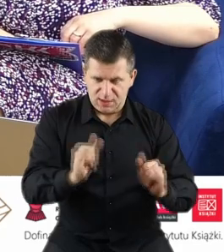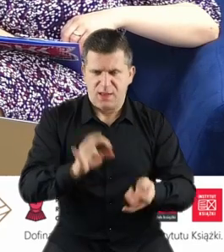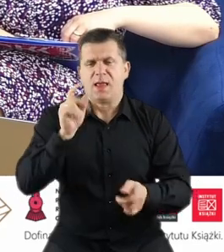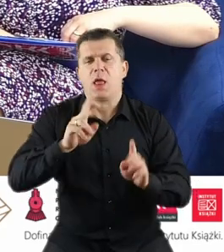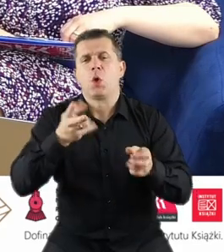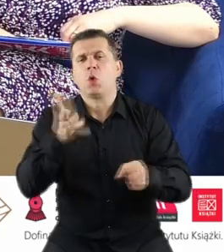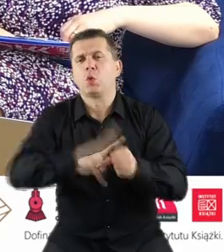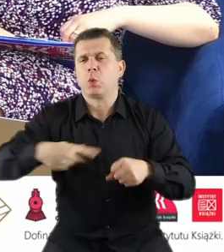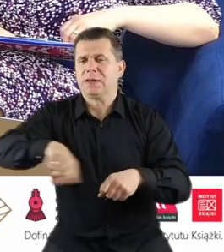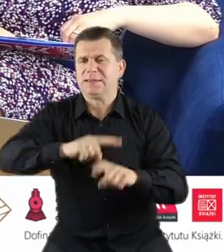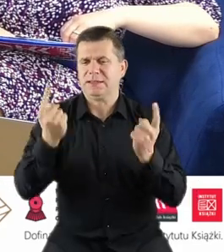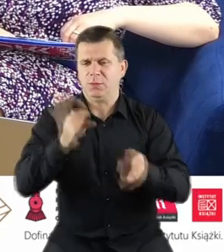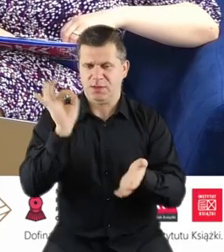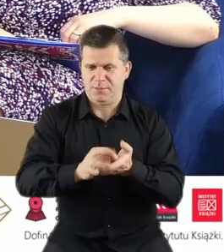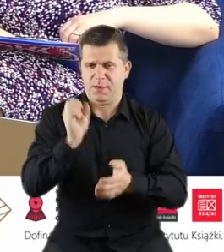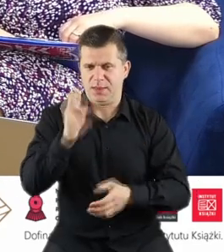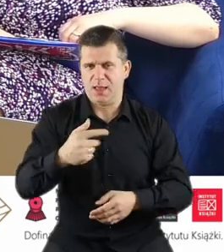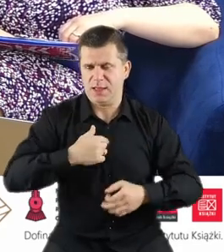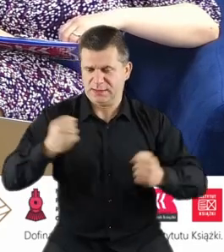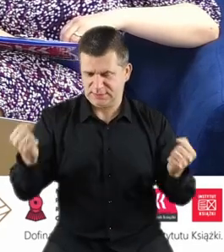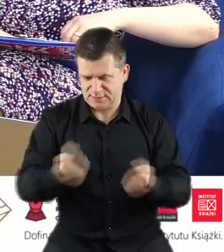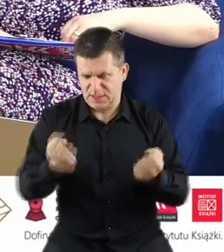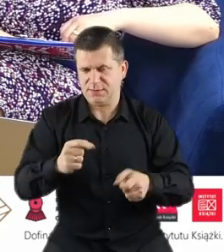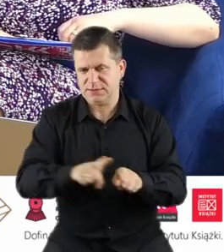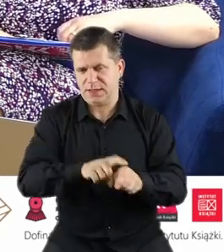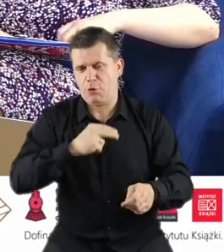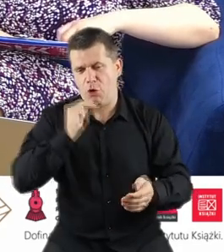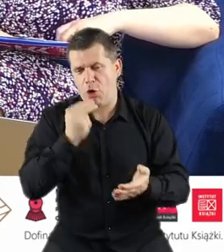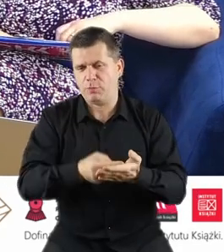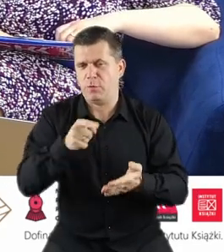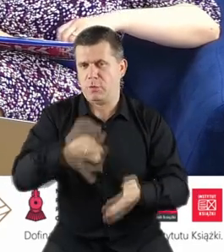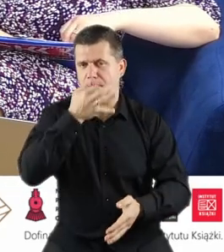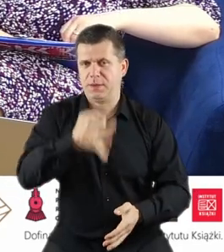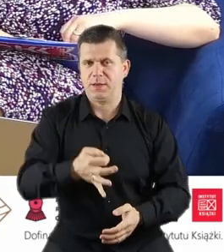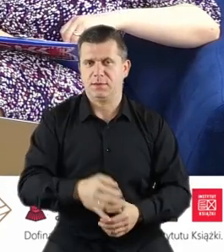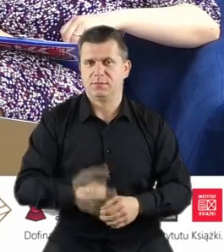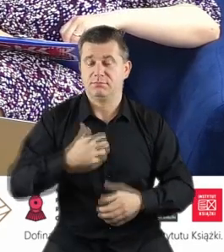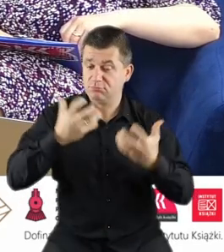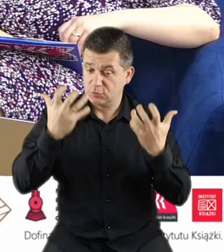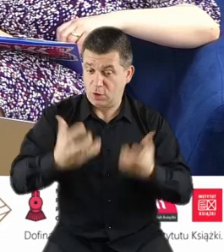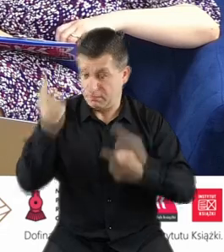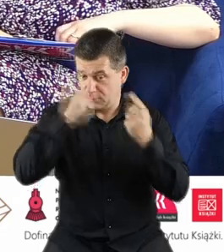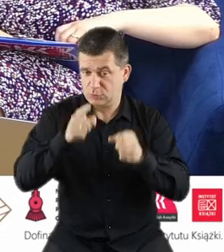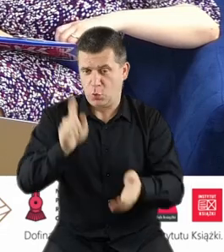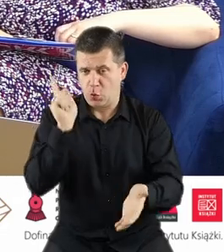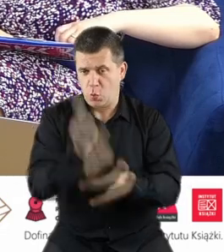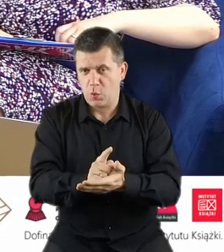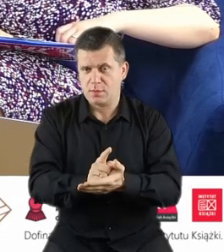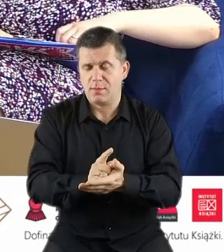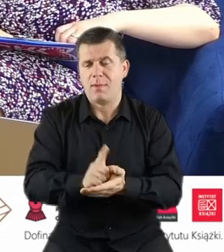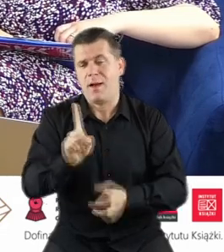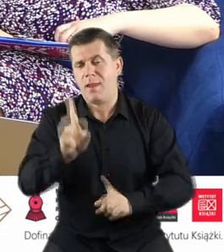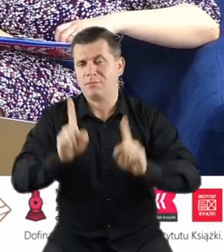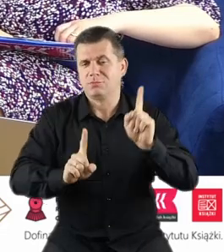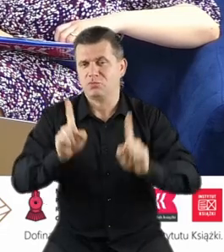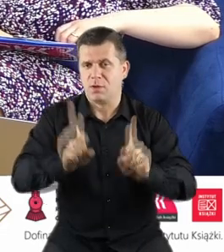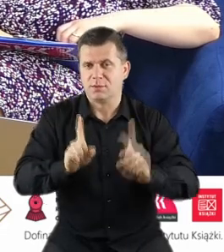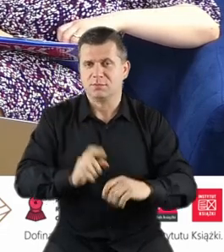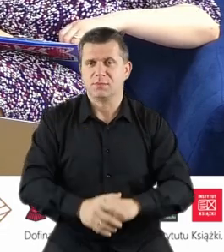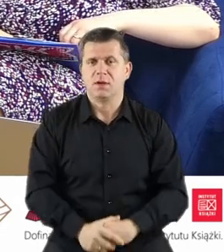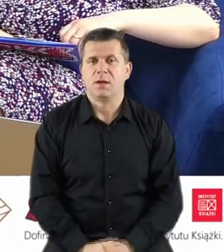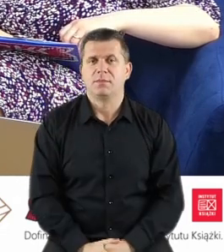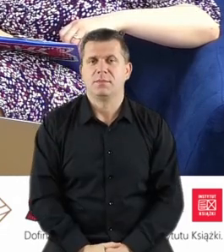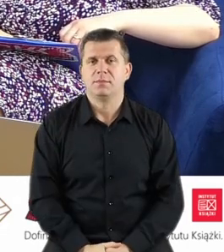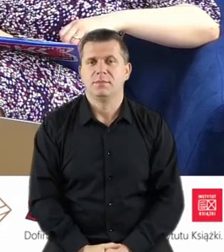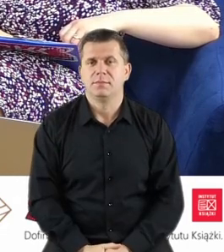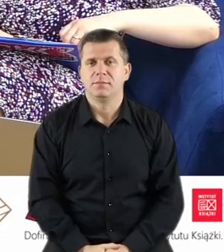I jakby ja sam staram sobie zadać to pytanie i czasami, bo chciałbym myśleć, że mi się udawało trafić, a właśnie czasami